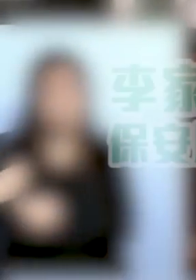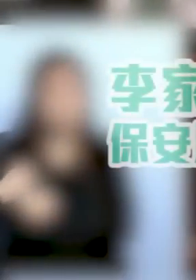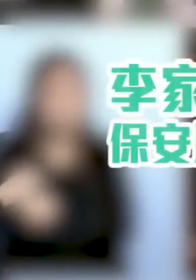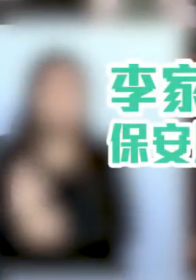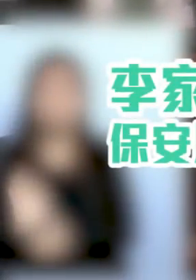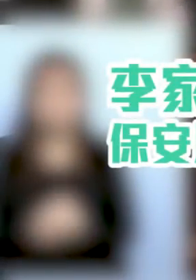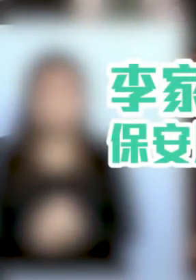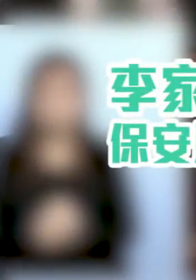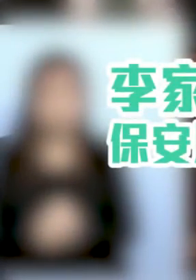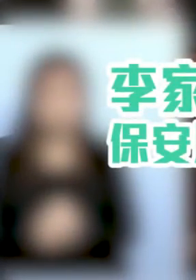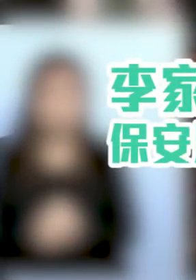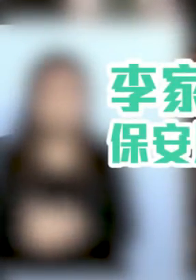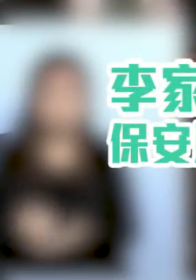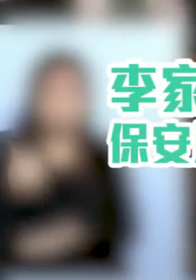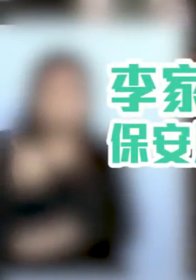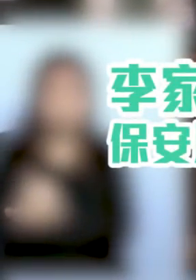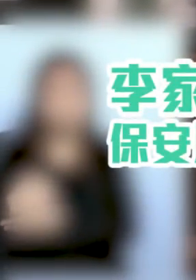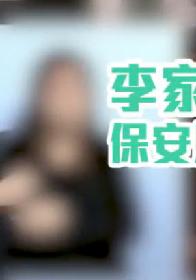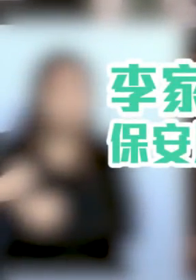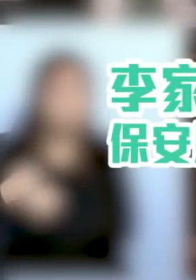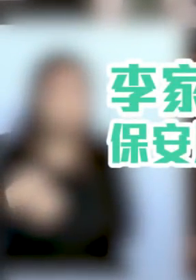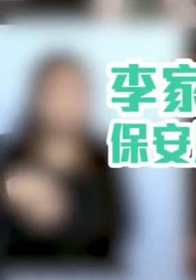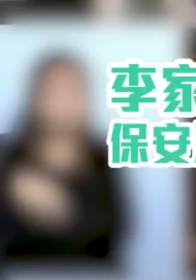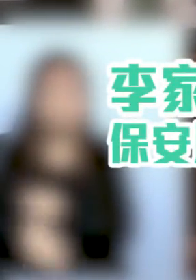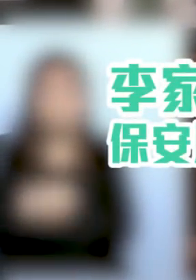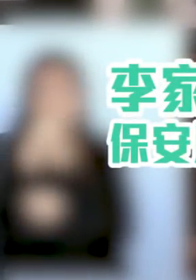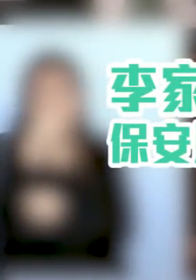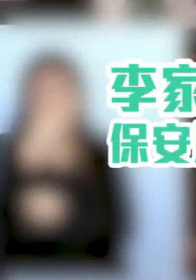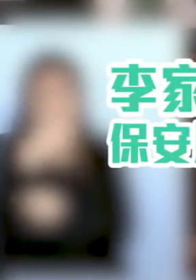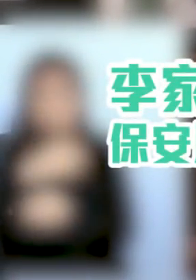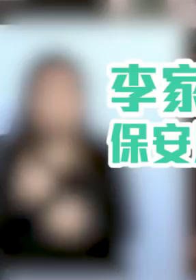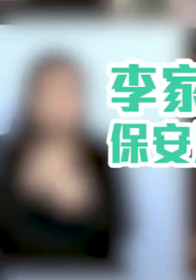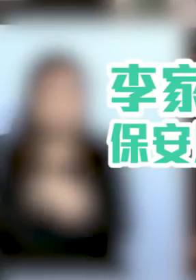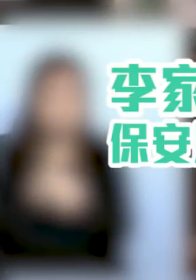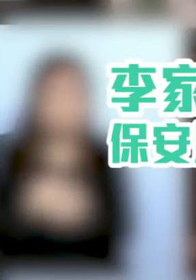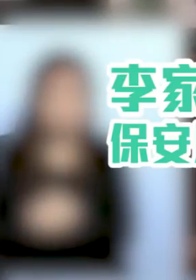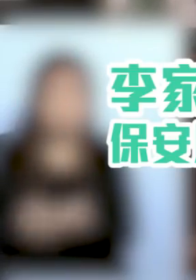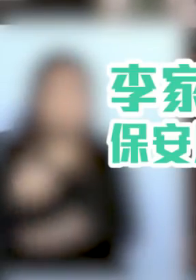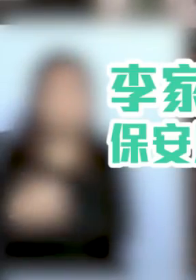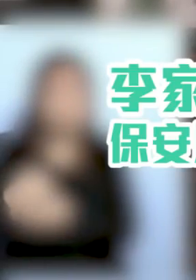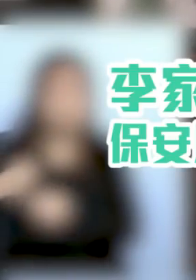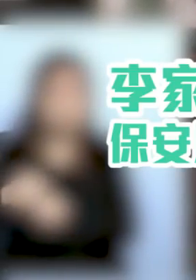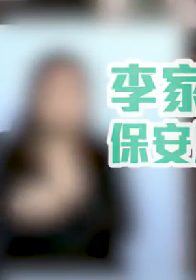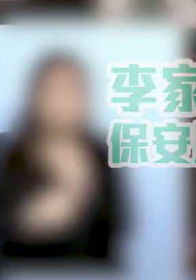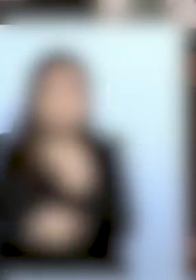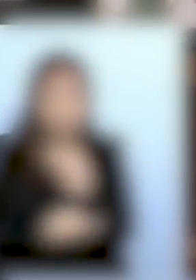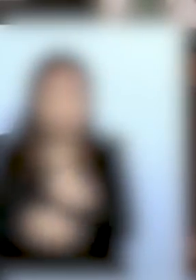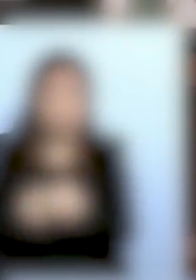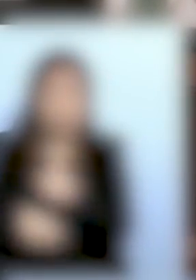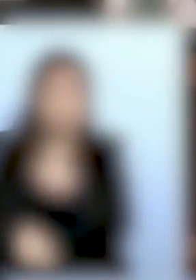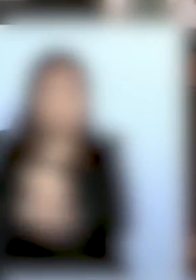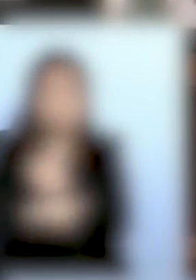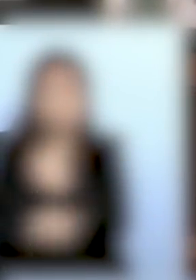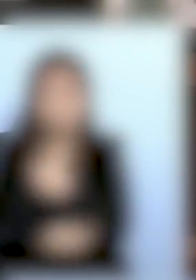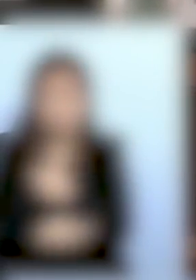駐軍喺香港緊守駐軍法同埋基本法去做呢啲事，參與一啲公益